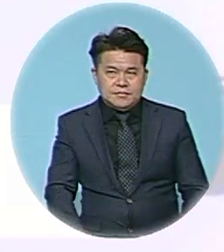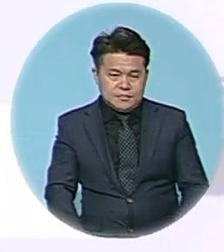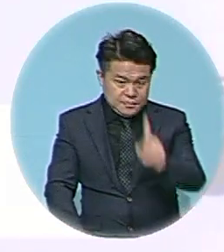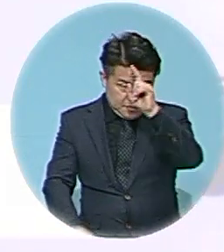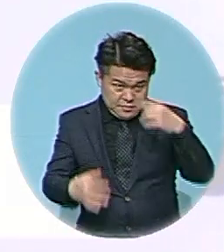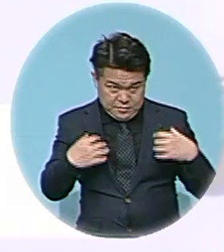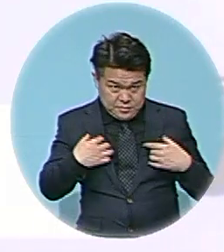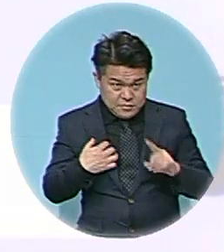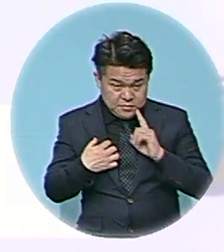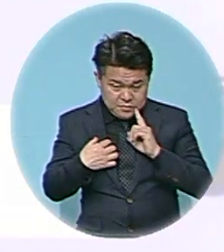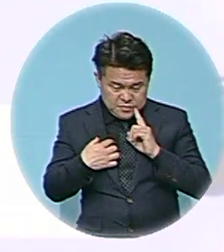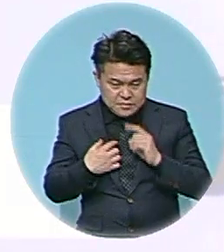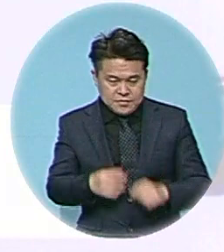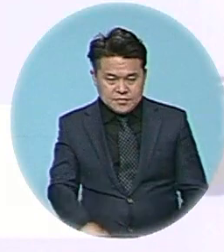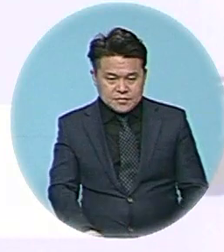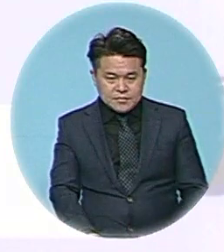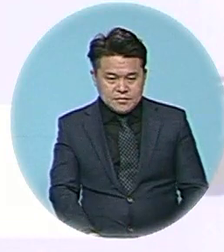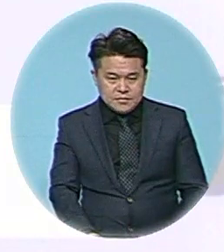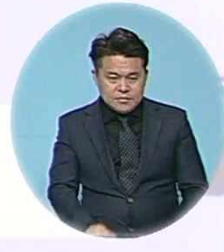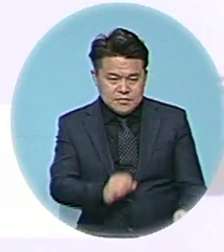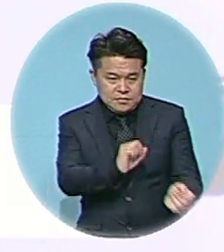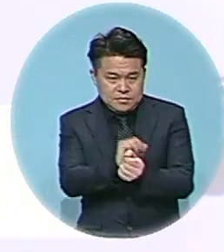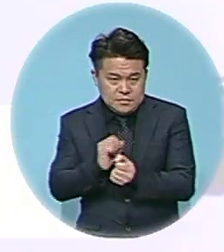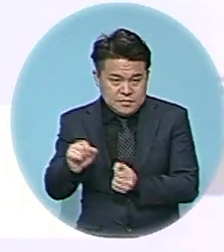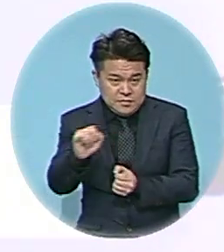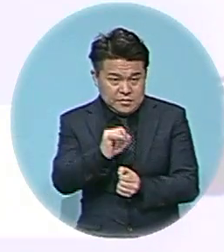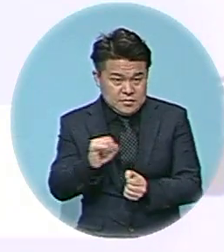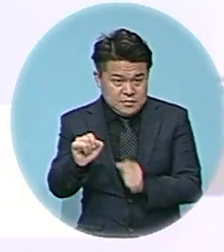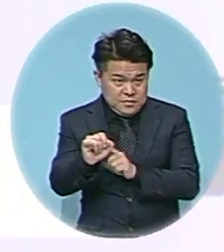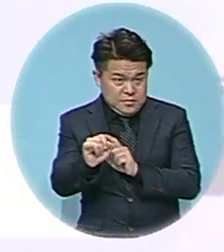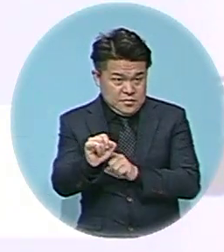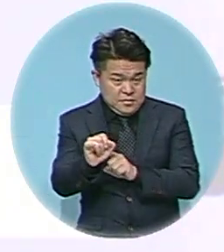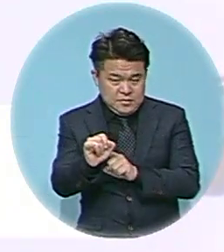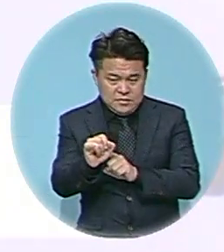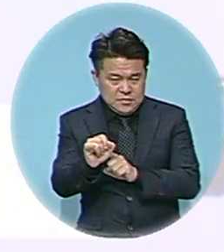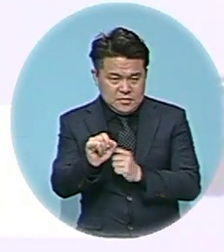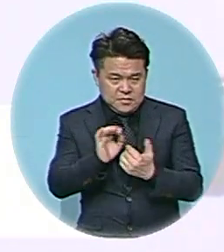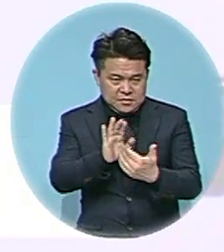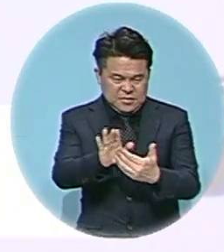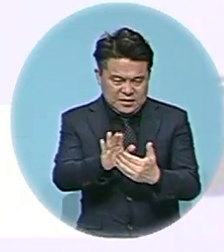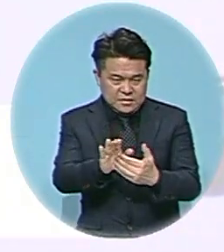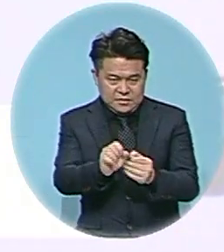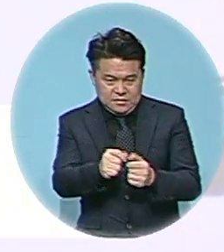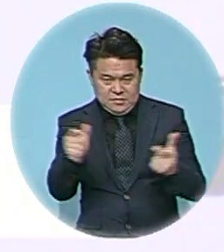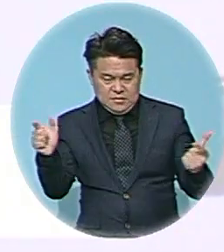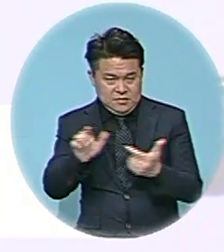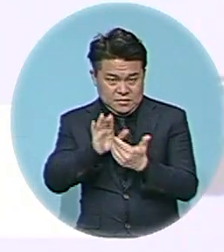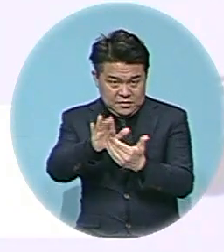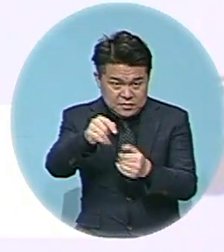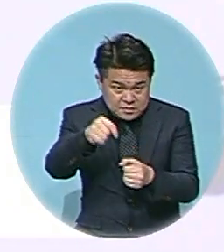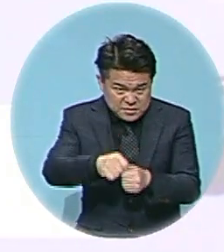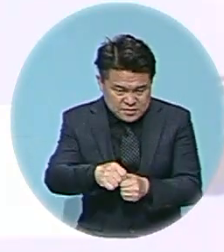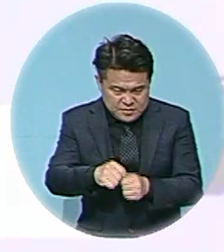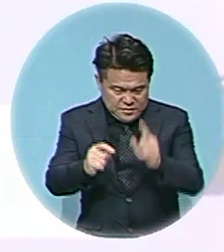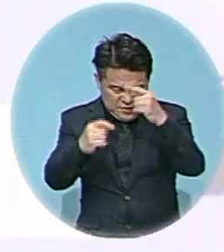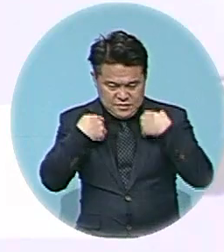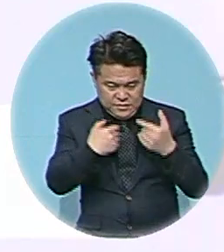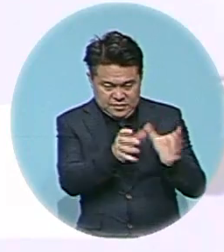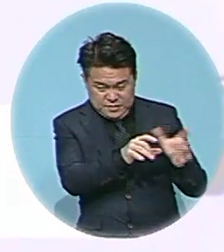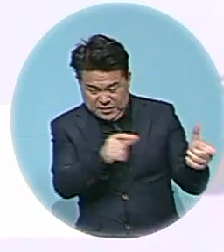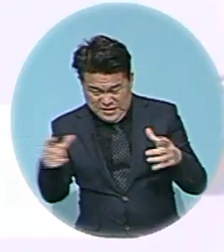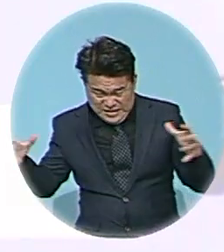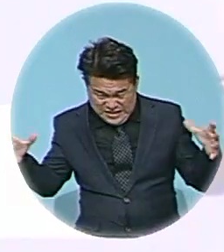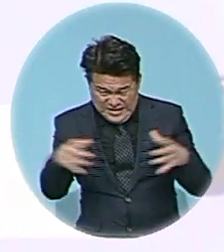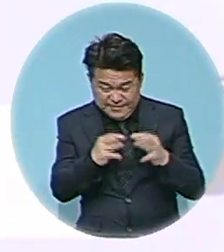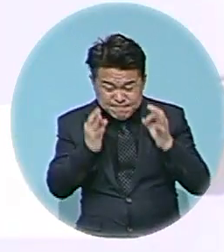정부는 신종 코로나 바이러스 감염증의 국내 유입과 확산을 차단하고자 모든 부처가 총력을